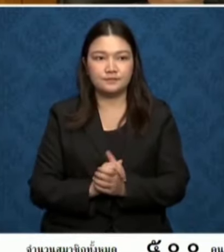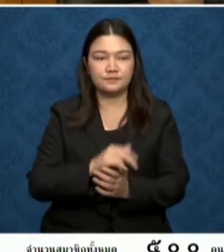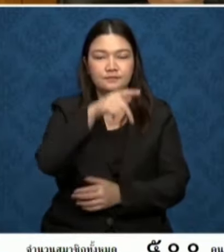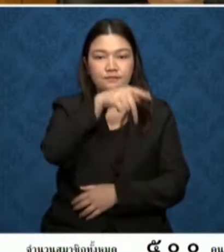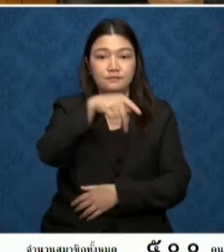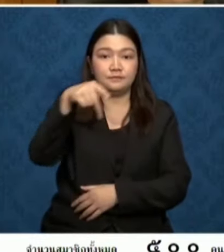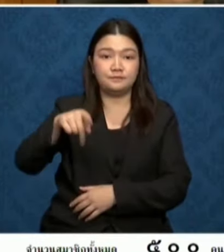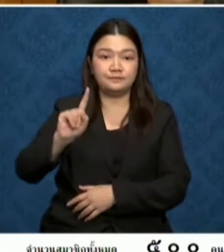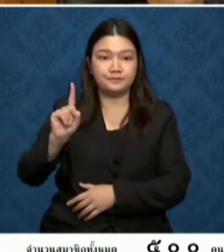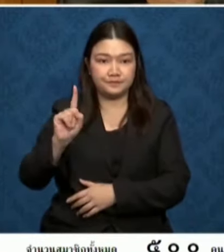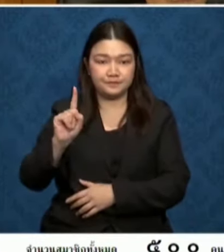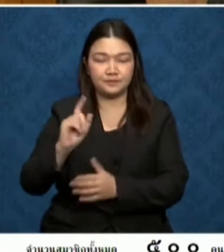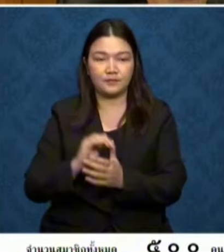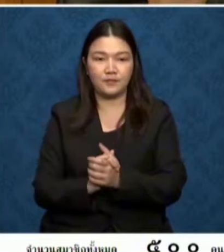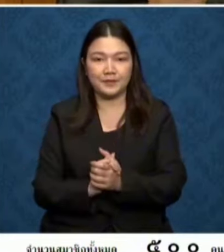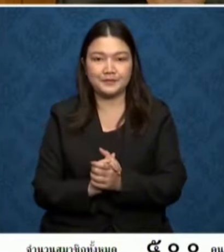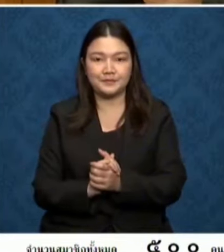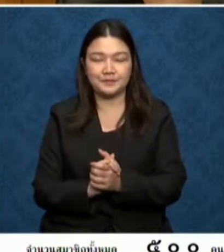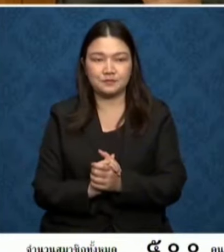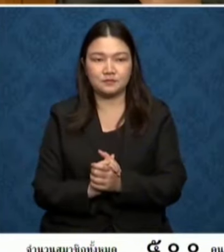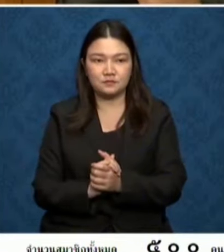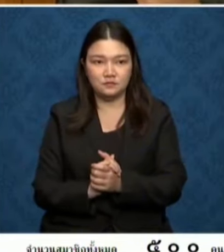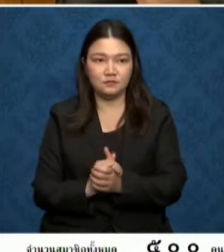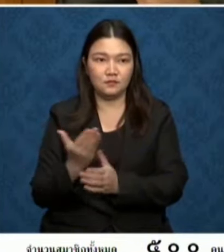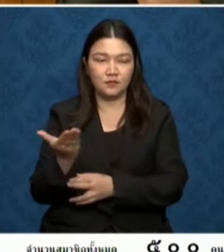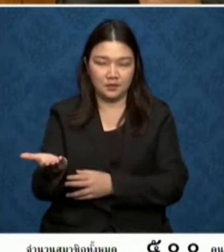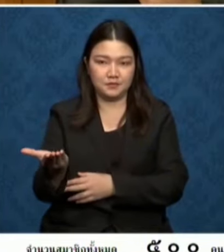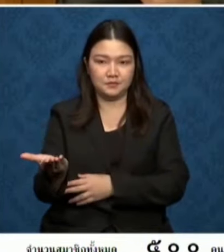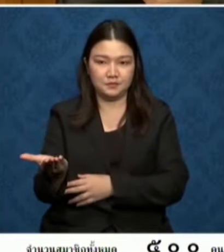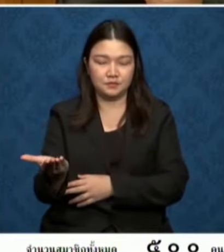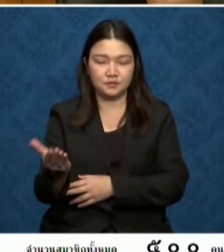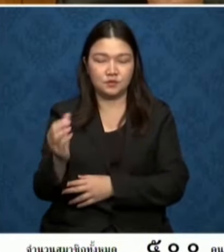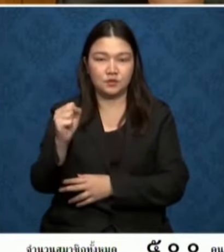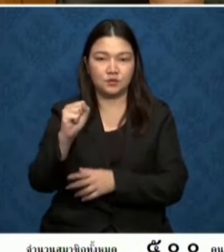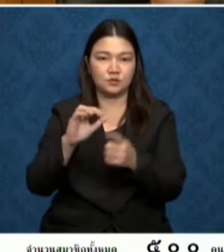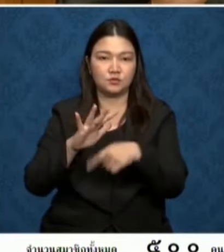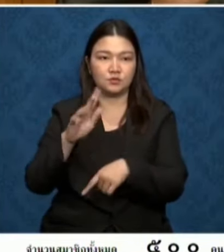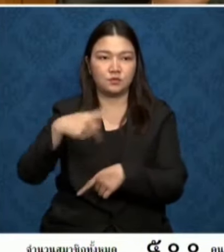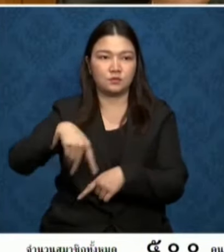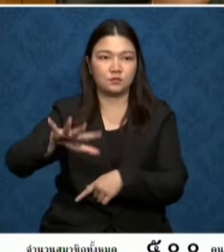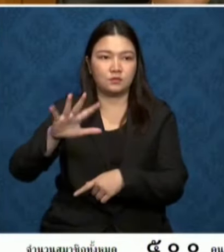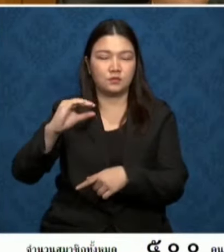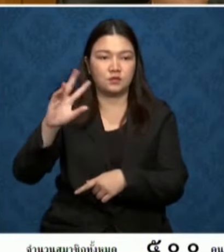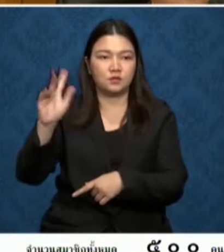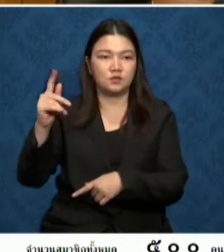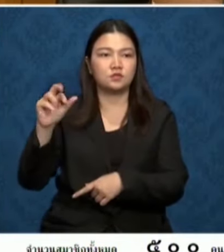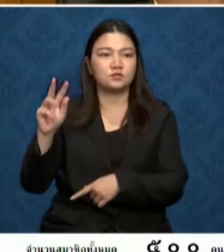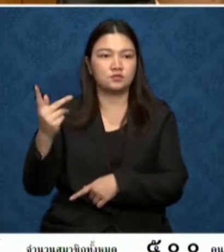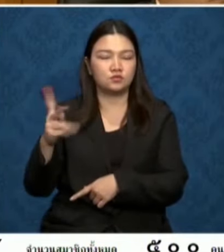พอนะครับซึ่งมีท่านสุประโชตแล้วก็ท่านเท่าพิภพนะครับ